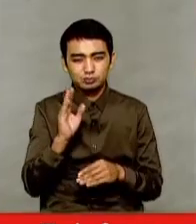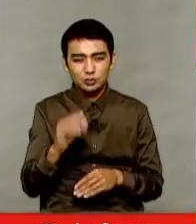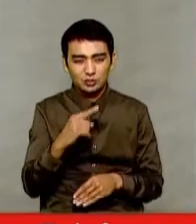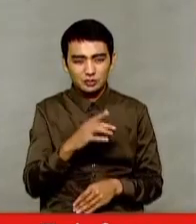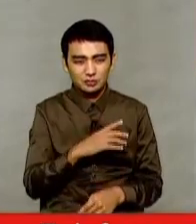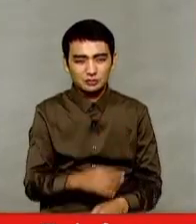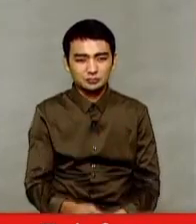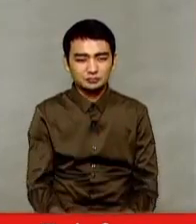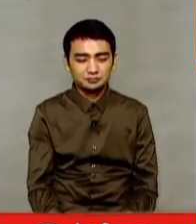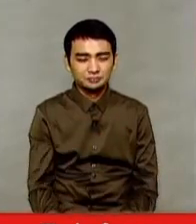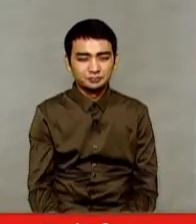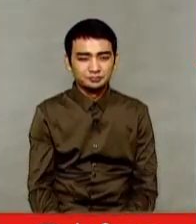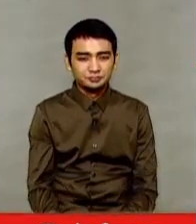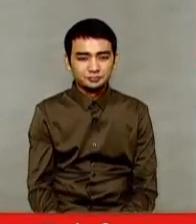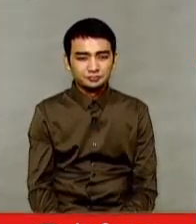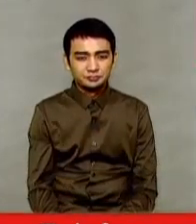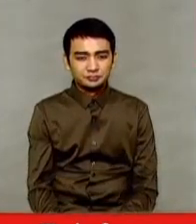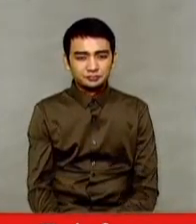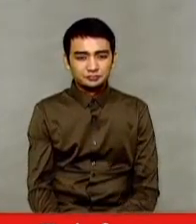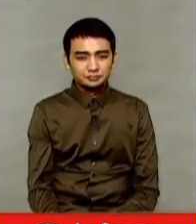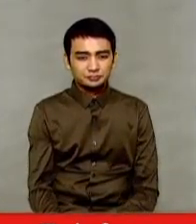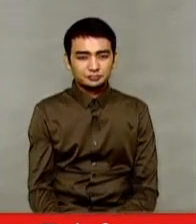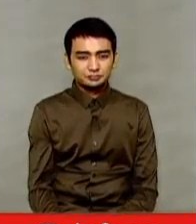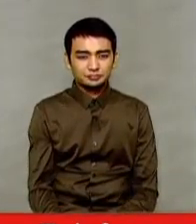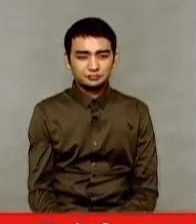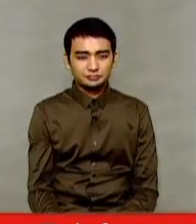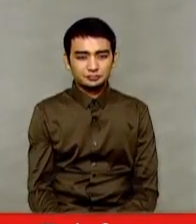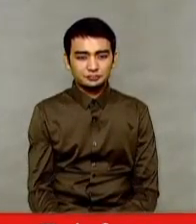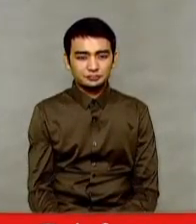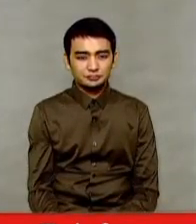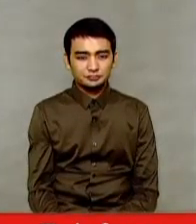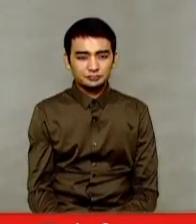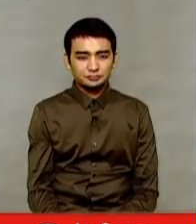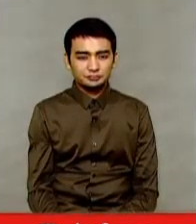тартылмақ. Жұлдыз Тілеухан, Фархат Тәжібаев, Информбюро, Атырау облысынан.